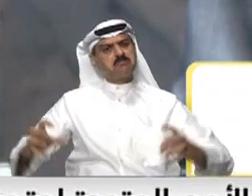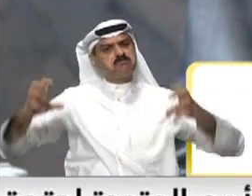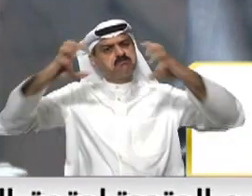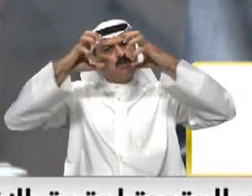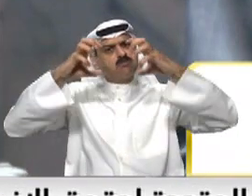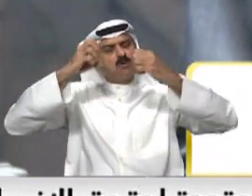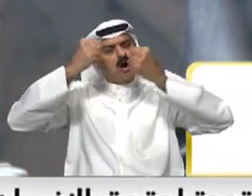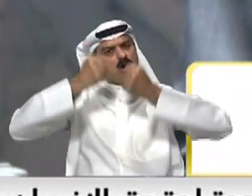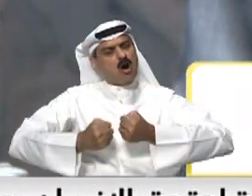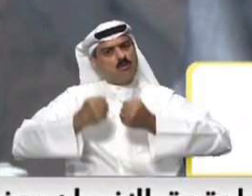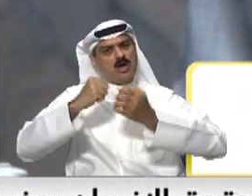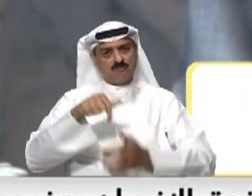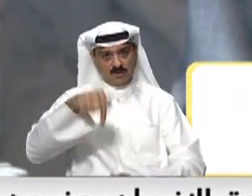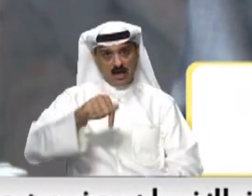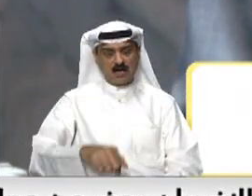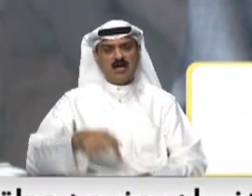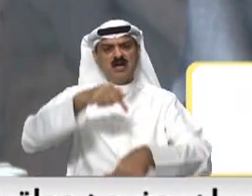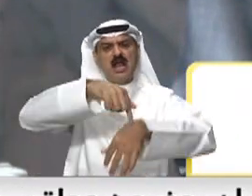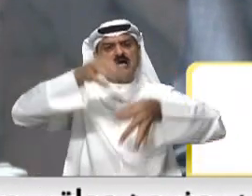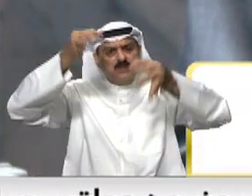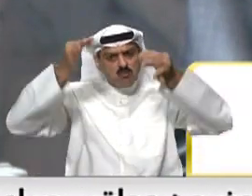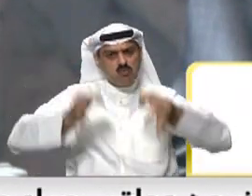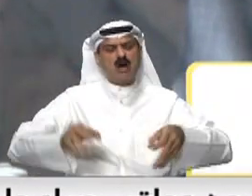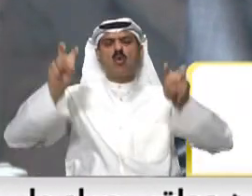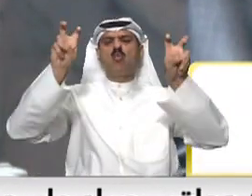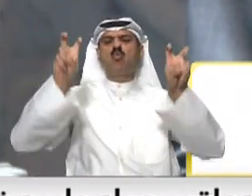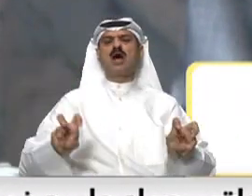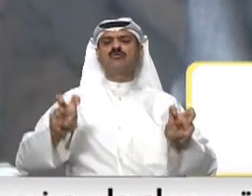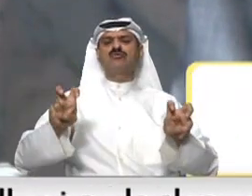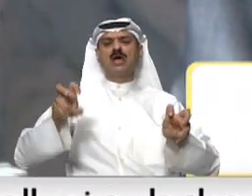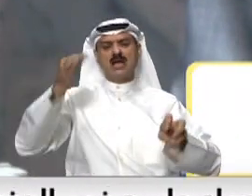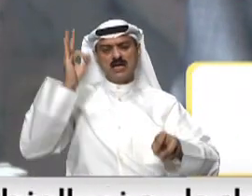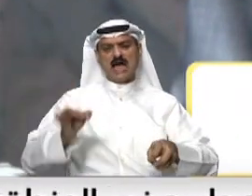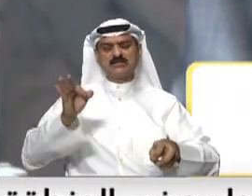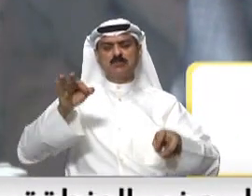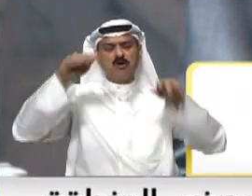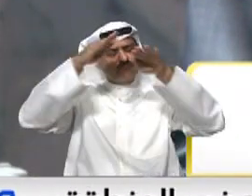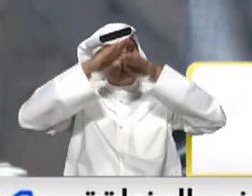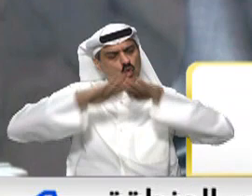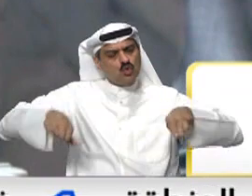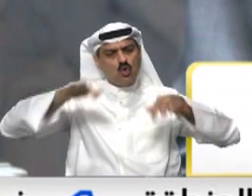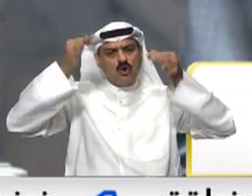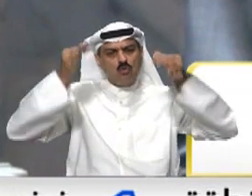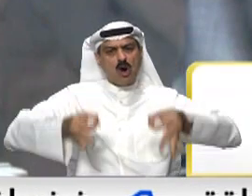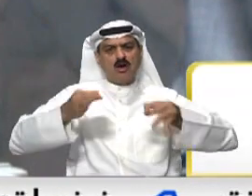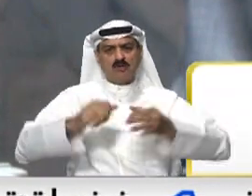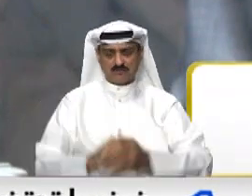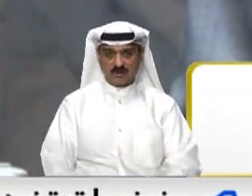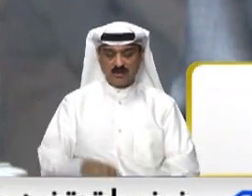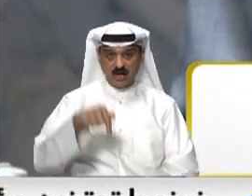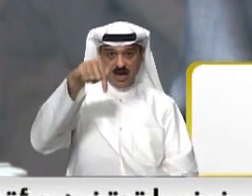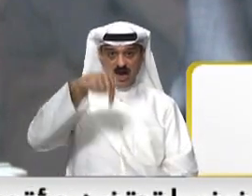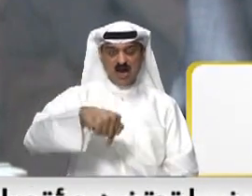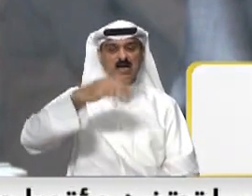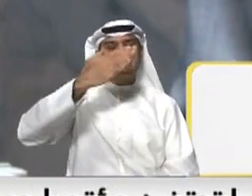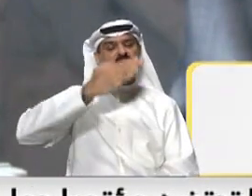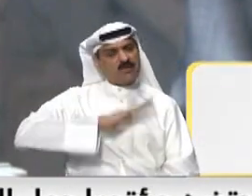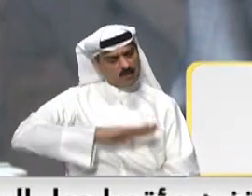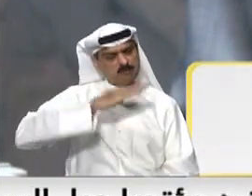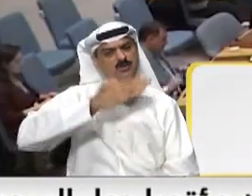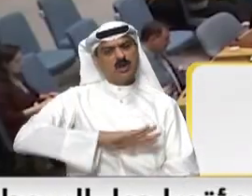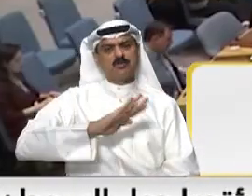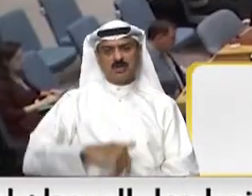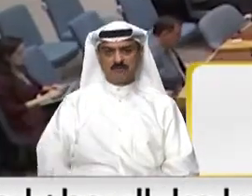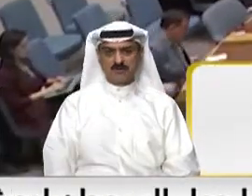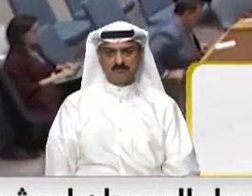النطاق الان هو الوقت المناسب لنزع الفتيل والتهدئه الان هو الوقت المناسب لاقصى قدر من ضبط